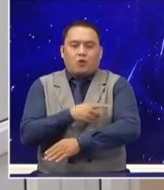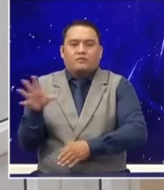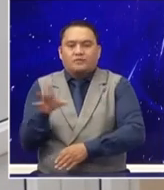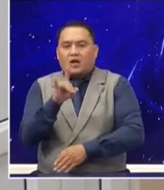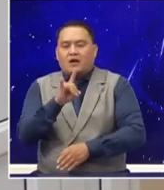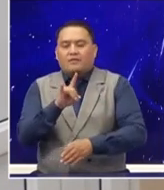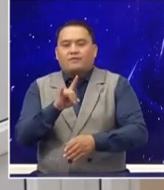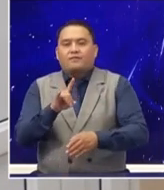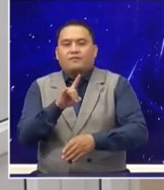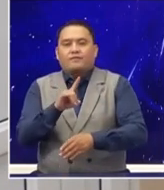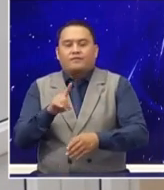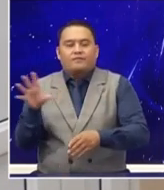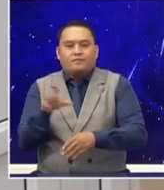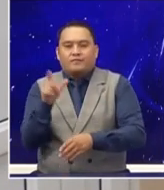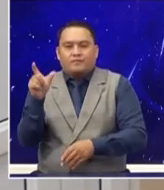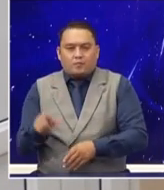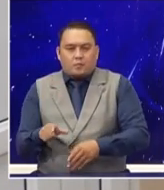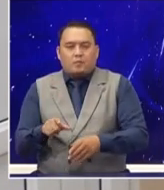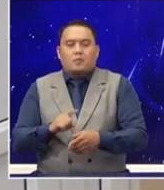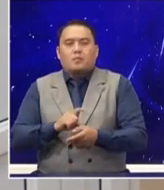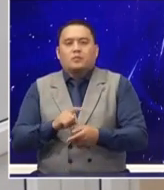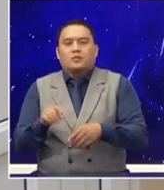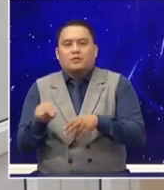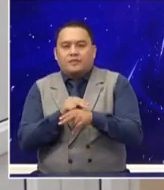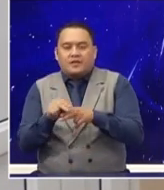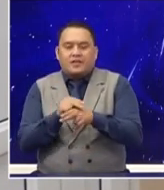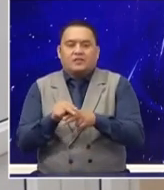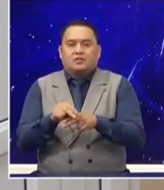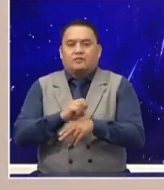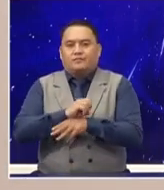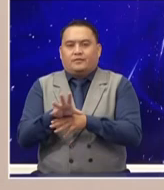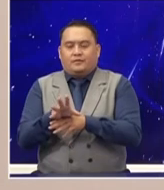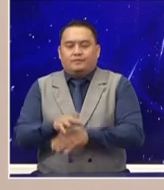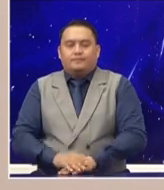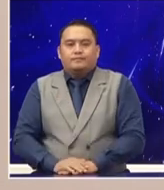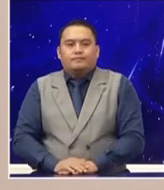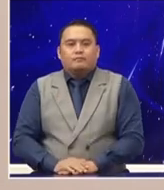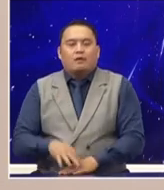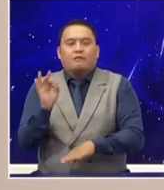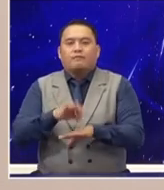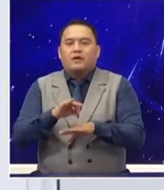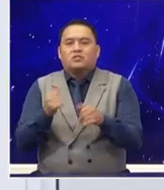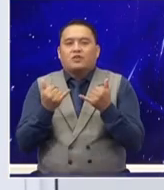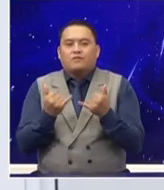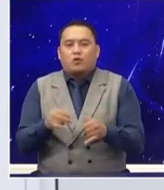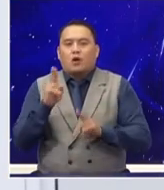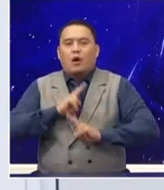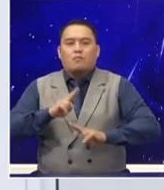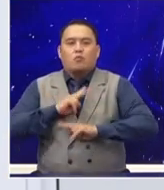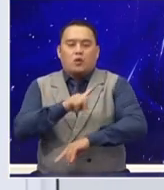врачей, все боролись с заболеванием как ковид. В очаге заражения по сегодняшний день